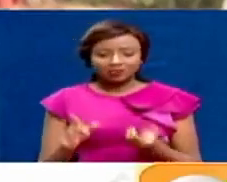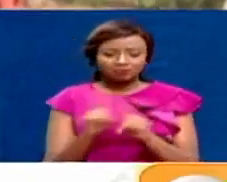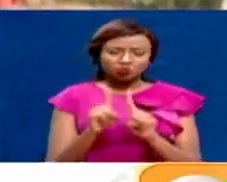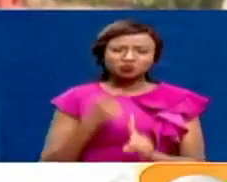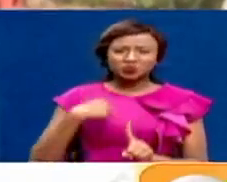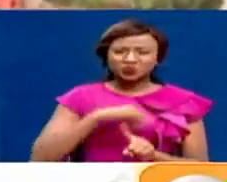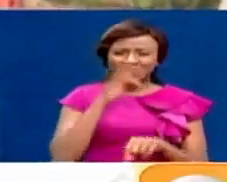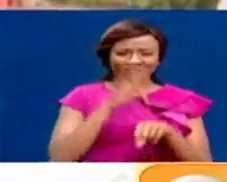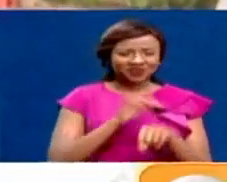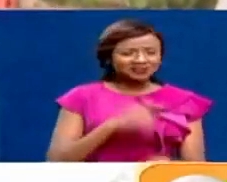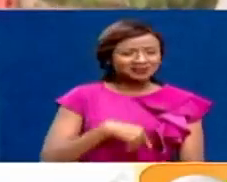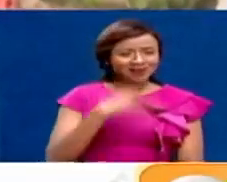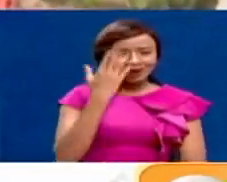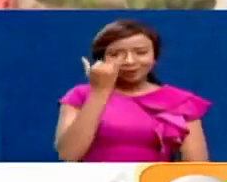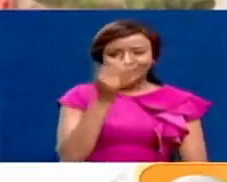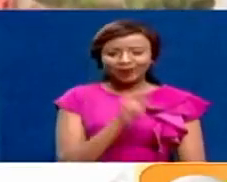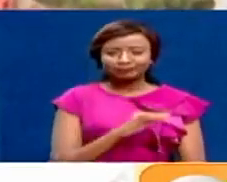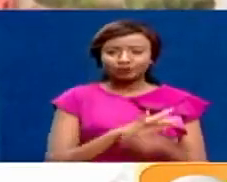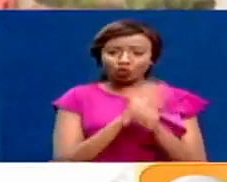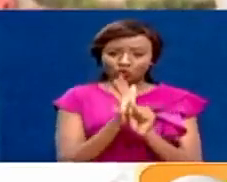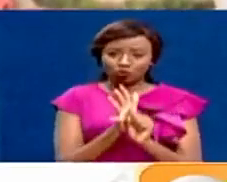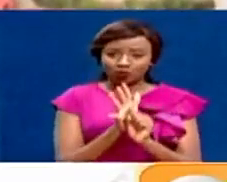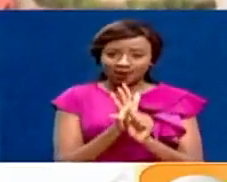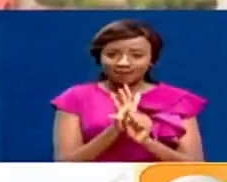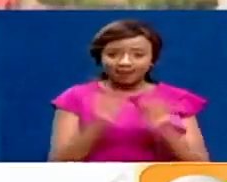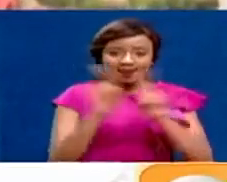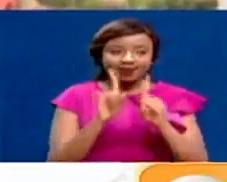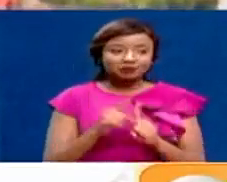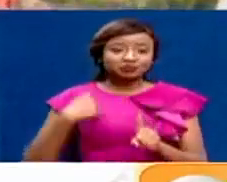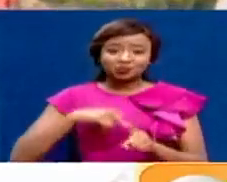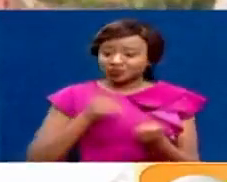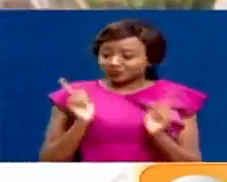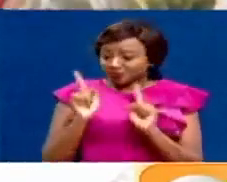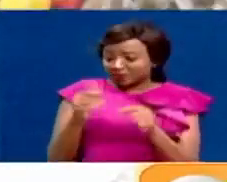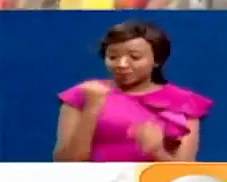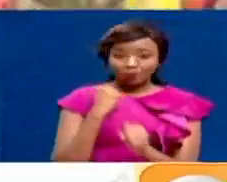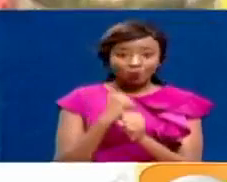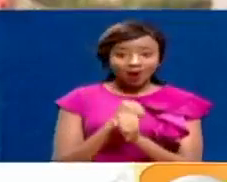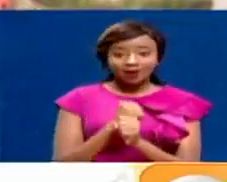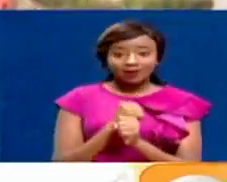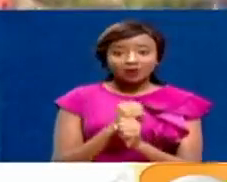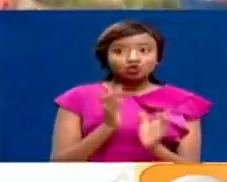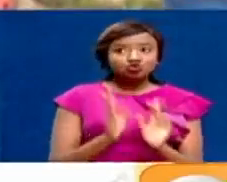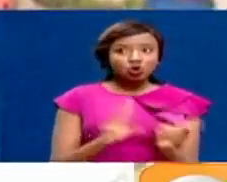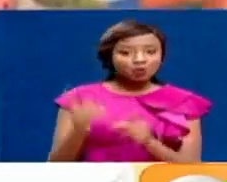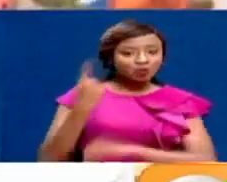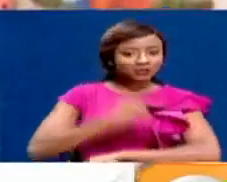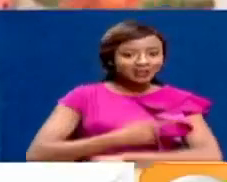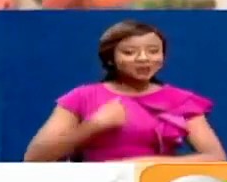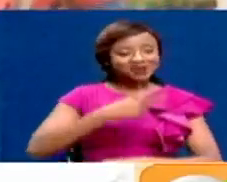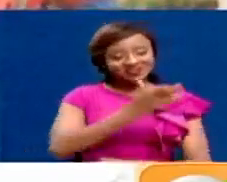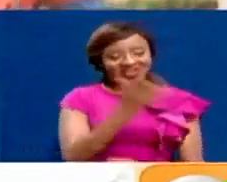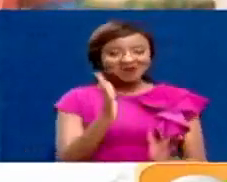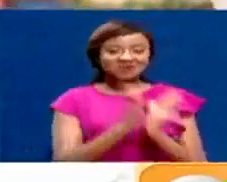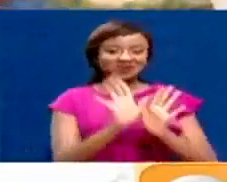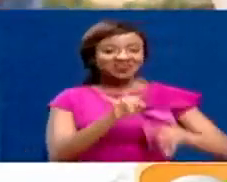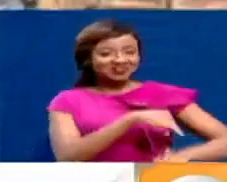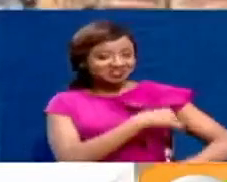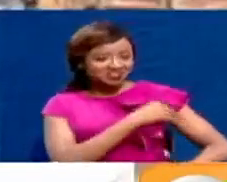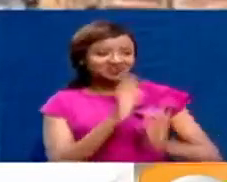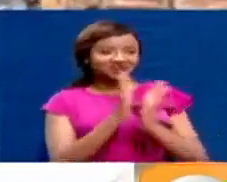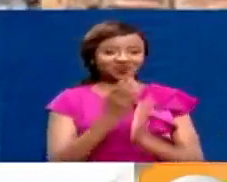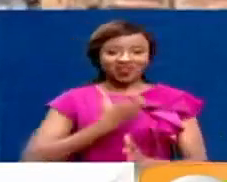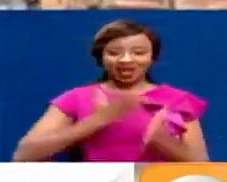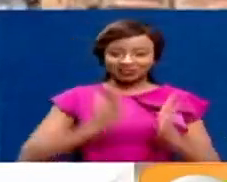sababu ya corona. Sasa ndio sababu unaona tuko kasini. Kama sahi tungekua hapa, tungekua na machief na